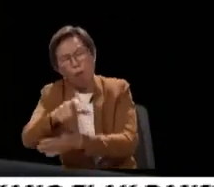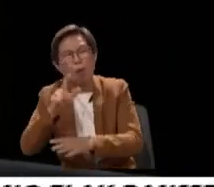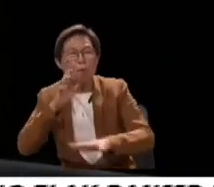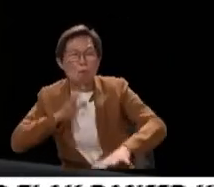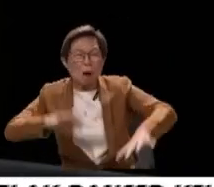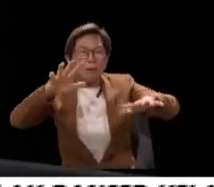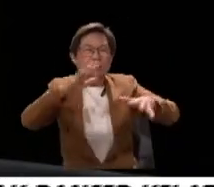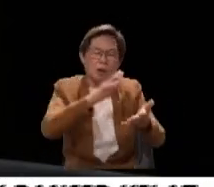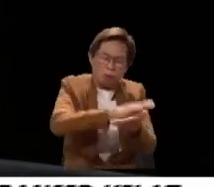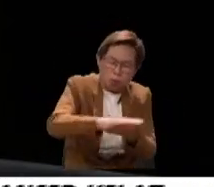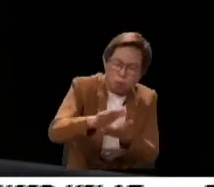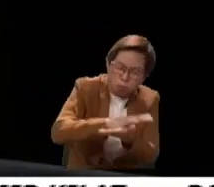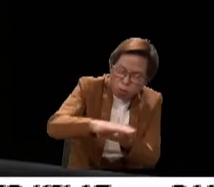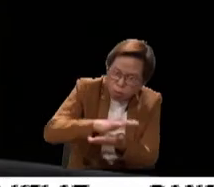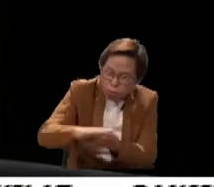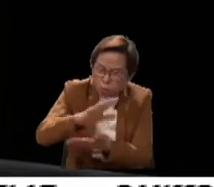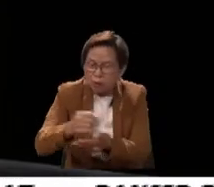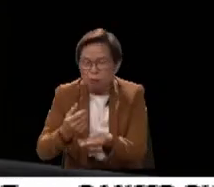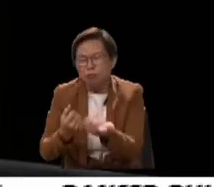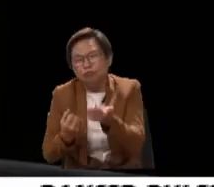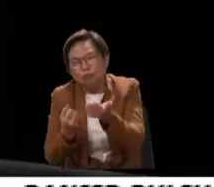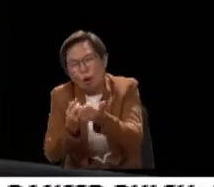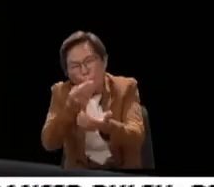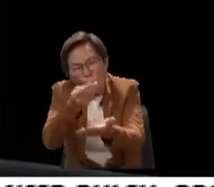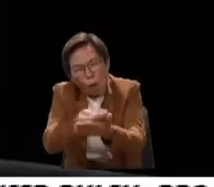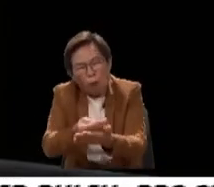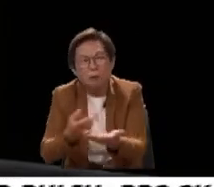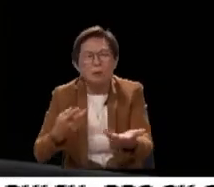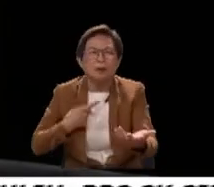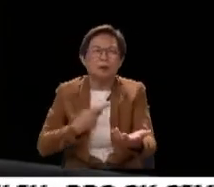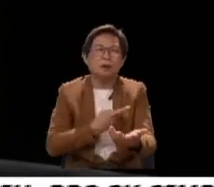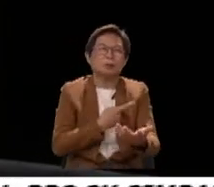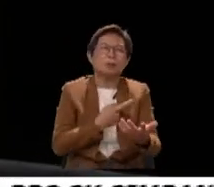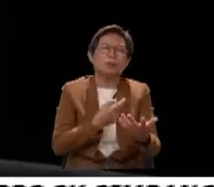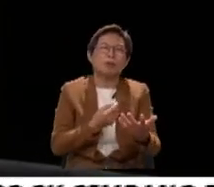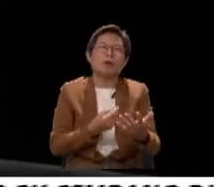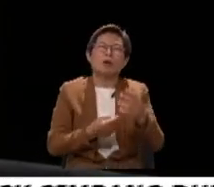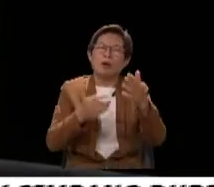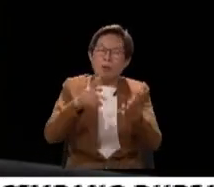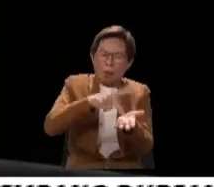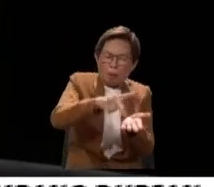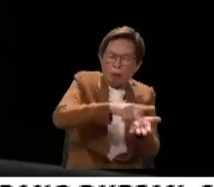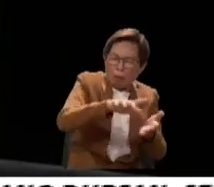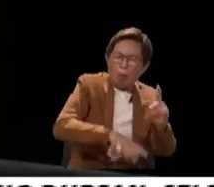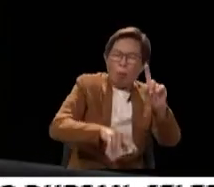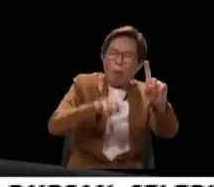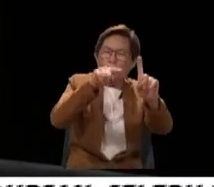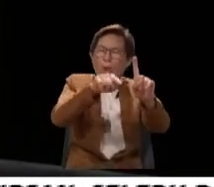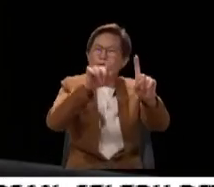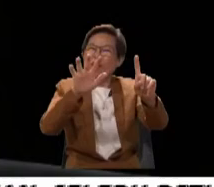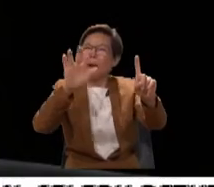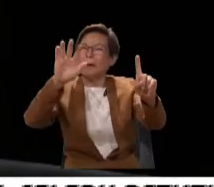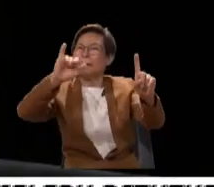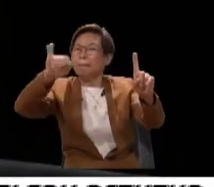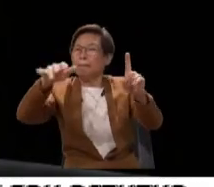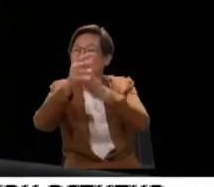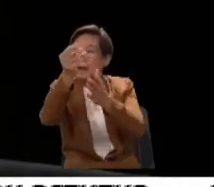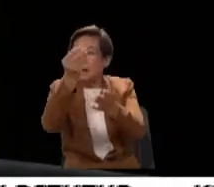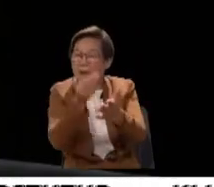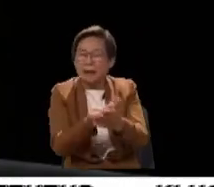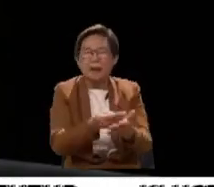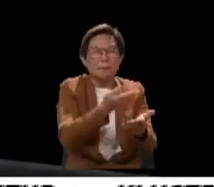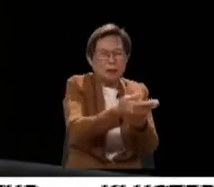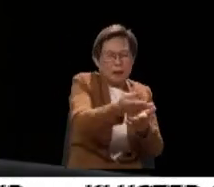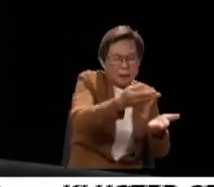memberikan sumbangan dan pertolongan yang itu saja kita berbelanjakan sebanyak-banyak dalam 1.5 Million ya ini termasuk barang-barang asas